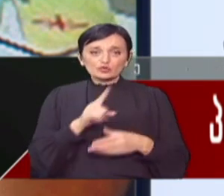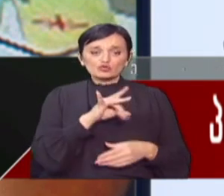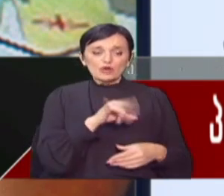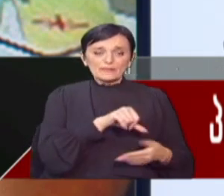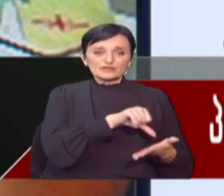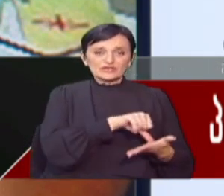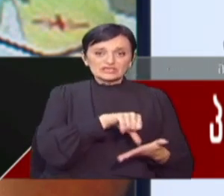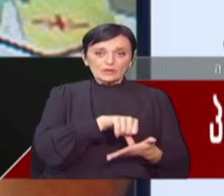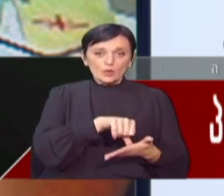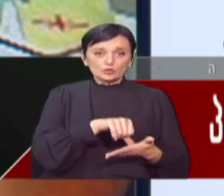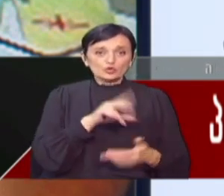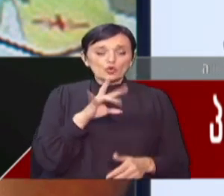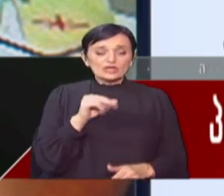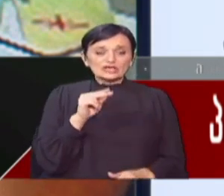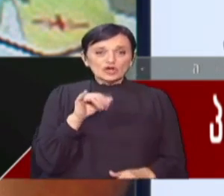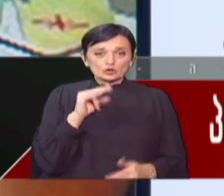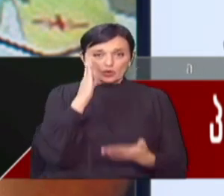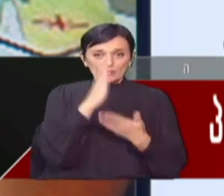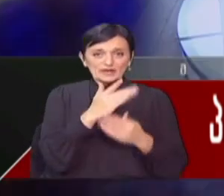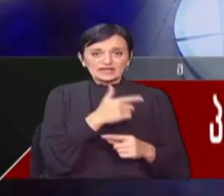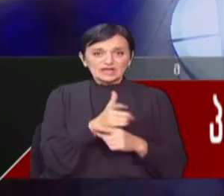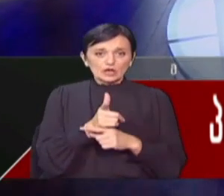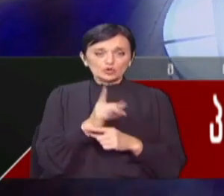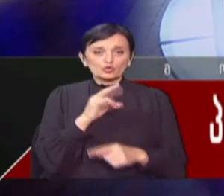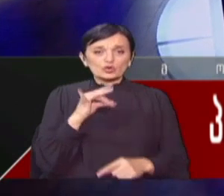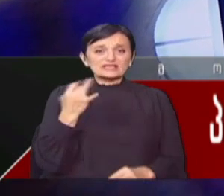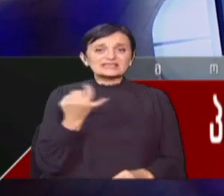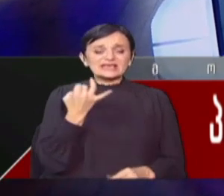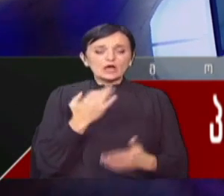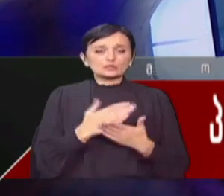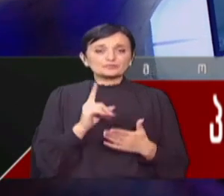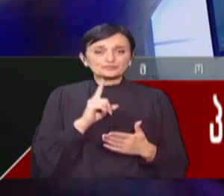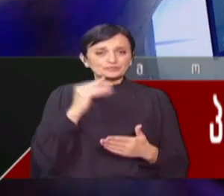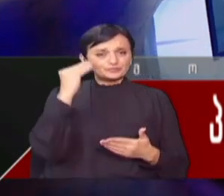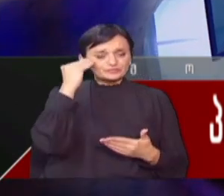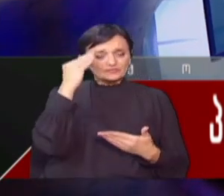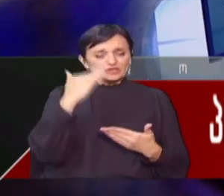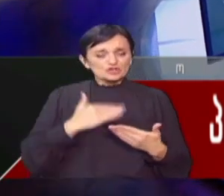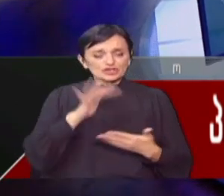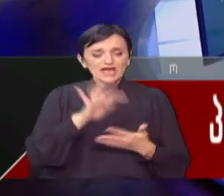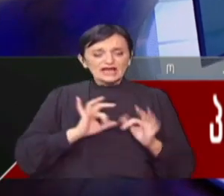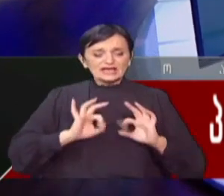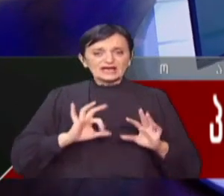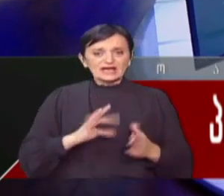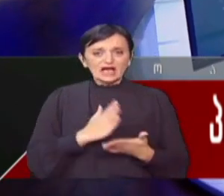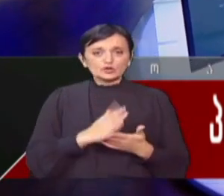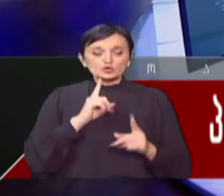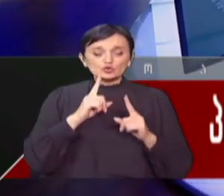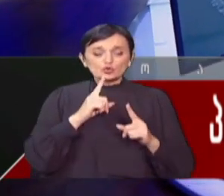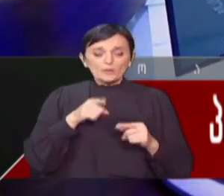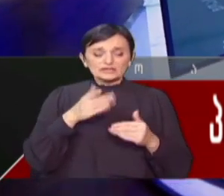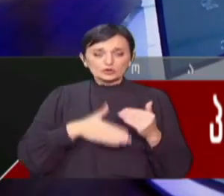Zurabishvilis tsaromadgelebma. Nodar Chachuas vrtavt pirdapir eterši nodar zainteresoa ra shina arsis ganzkhadebebi gaketda sxtomis dasrulebis